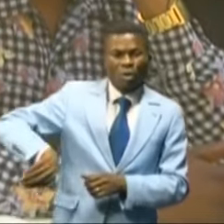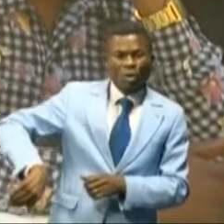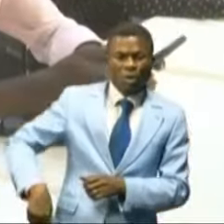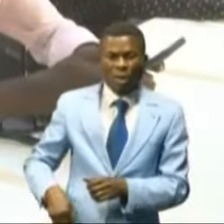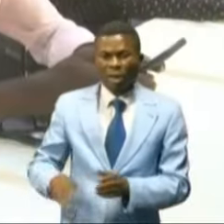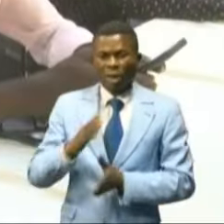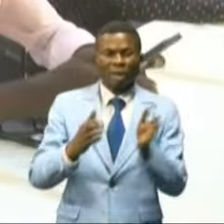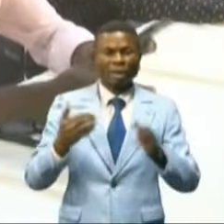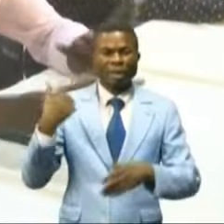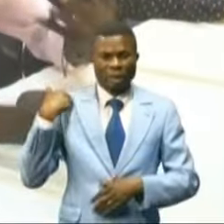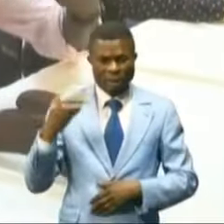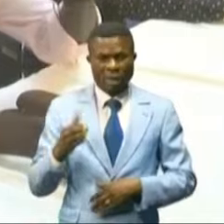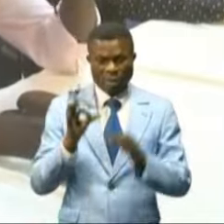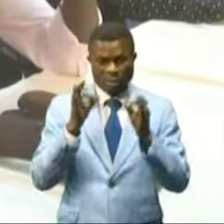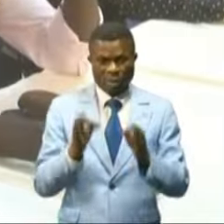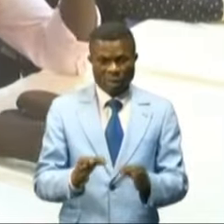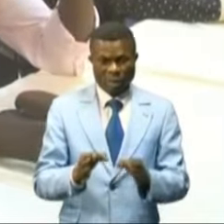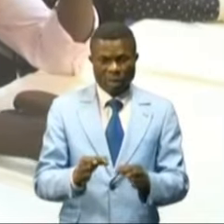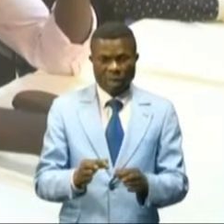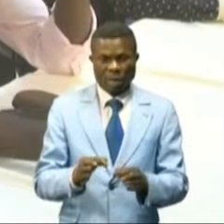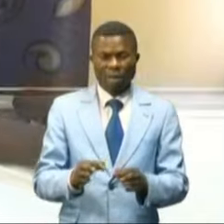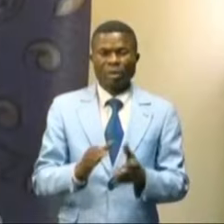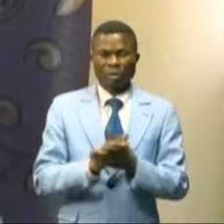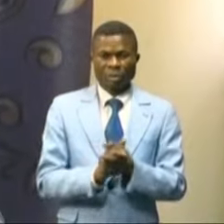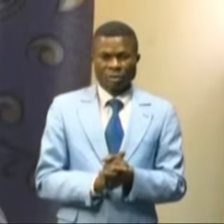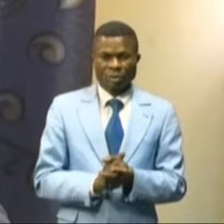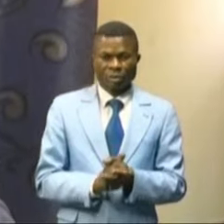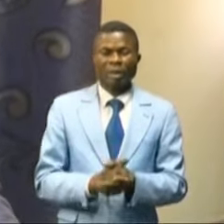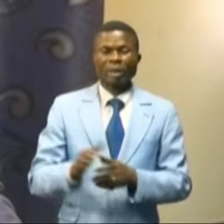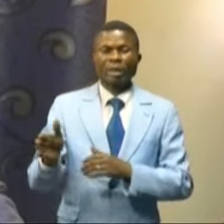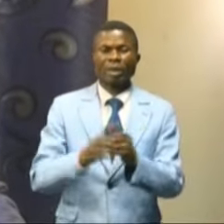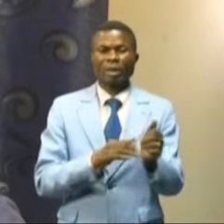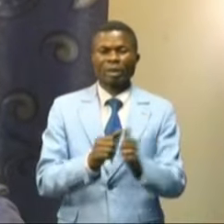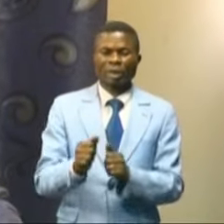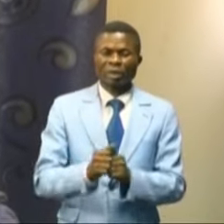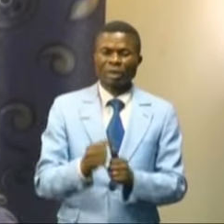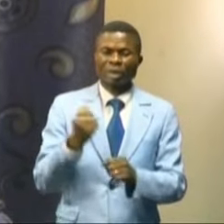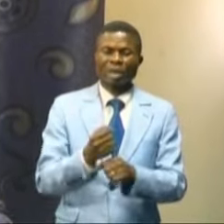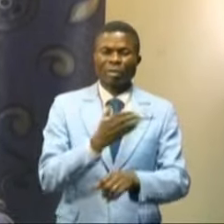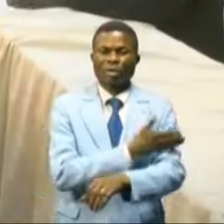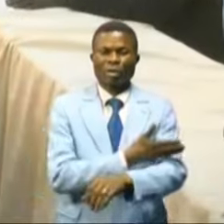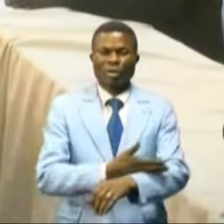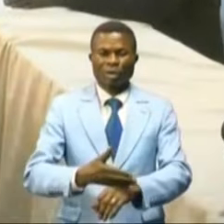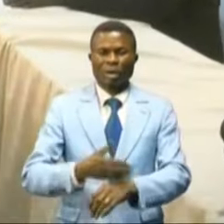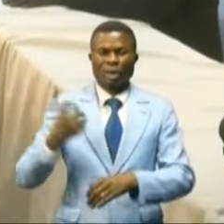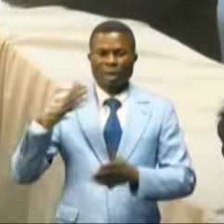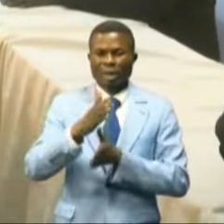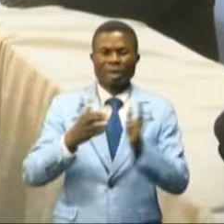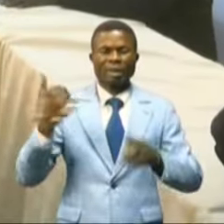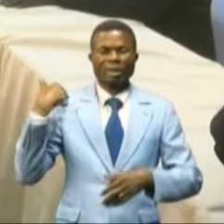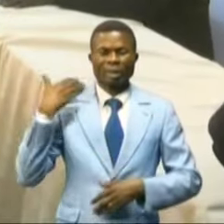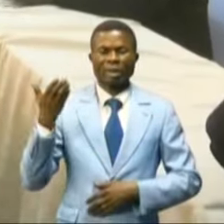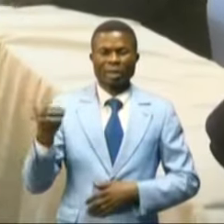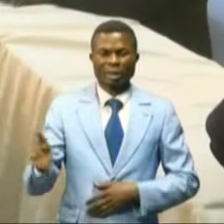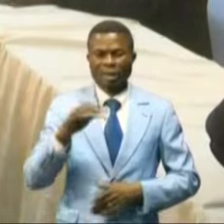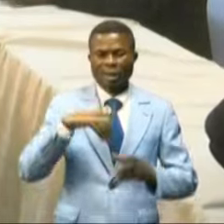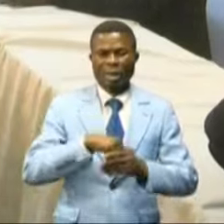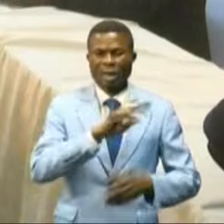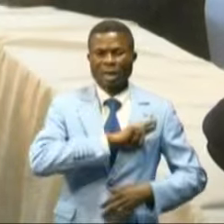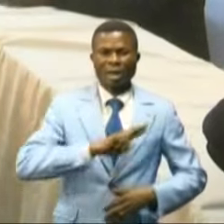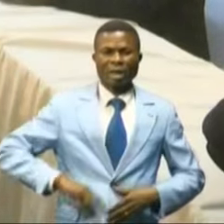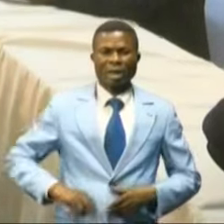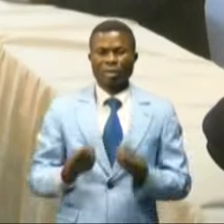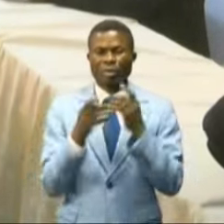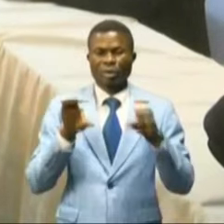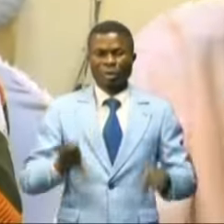diligence, autant de mots et faiblesses qui entravent la bonne gouvernance dans la gestion de la République démocratique du Congo.